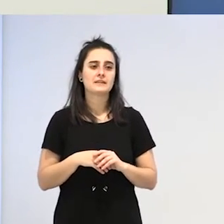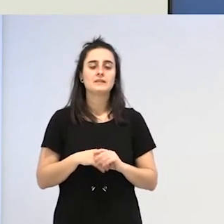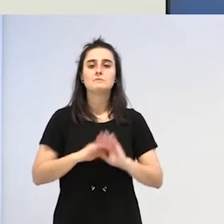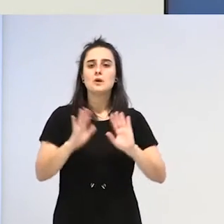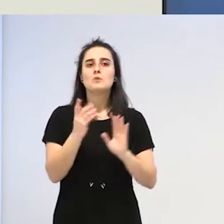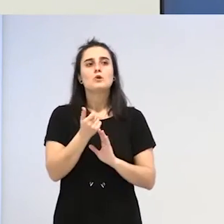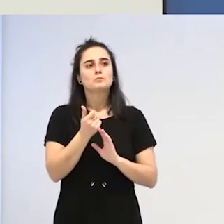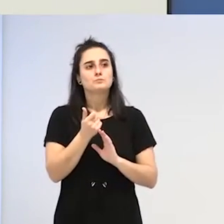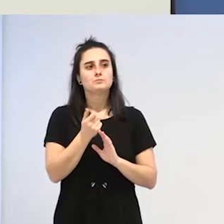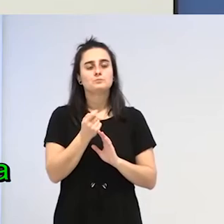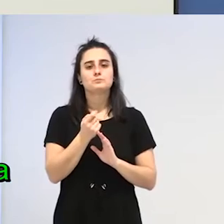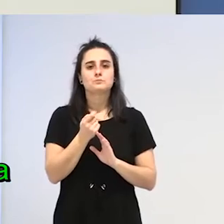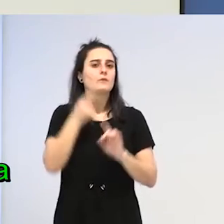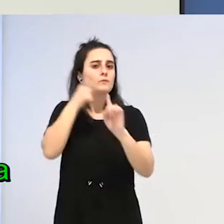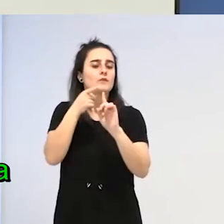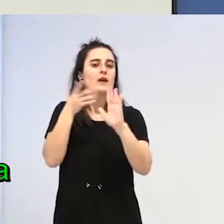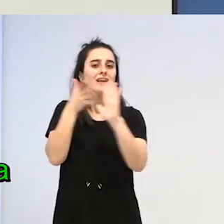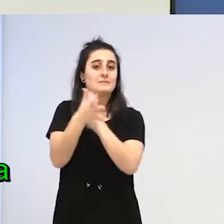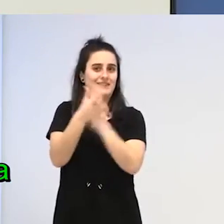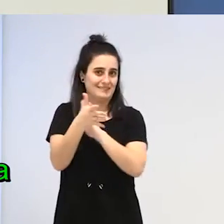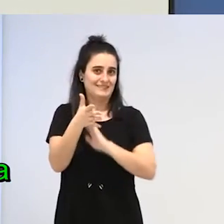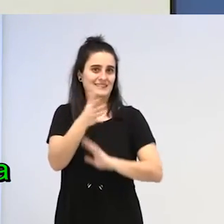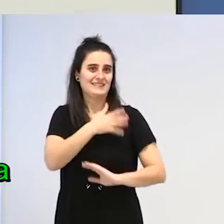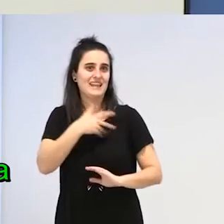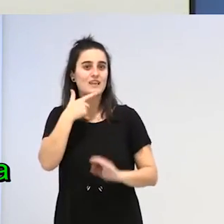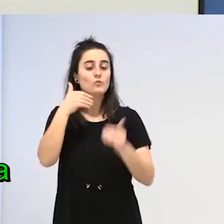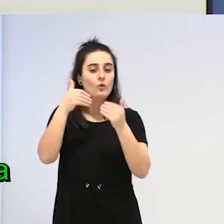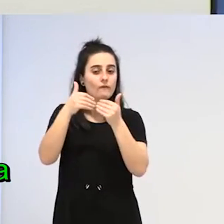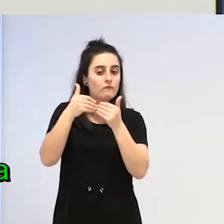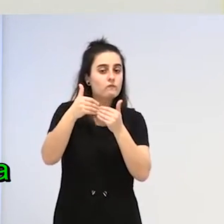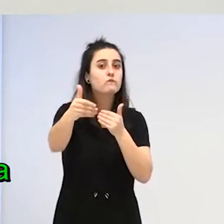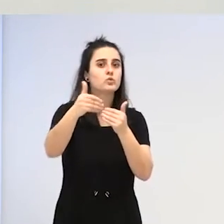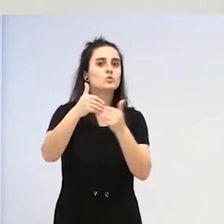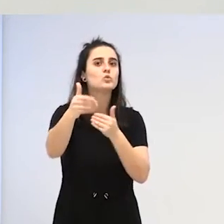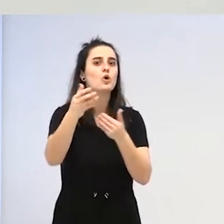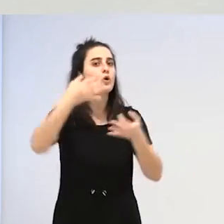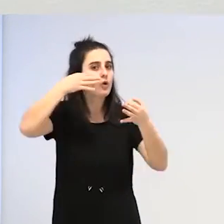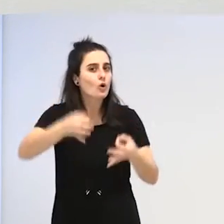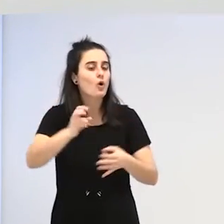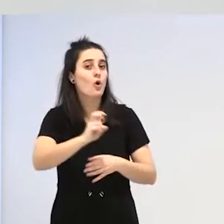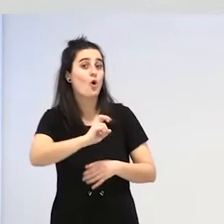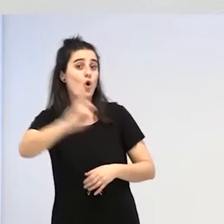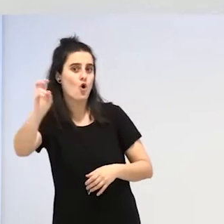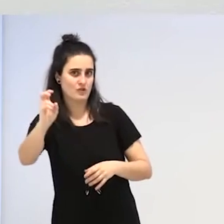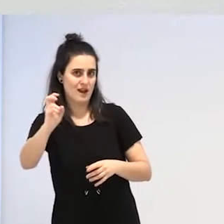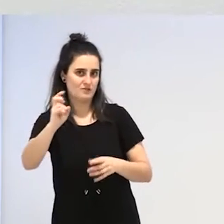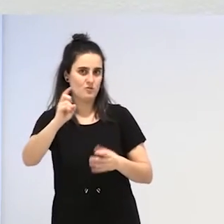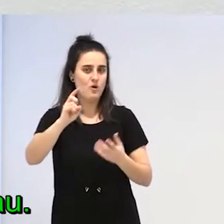modu bat esplikatzeko da zientziaren bidez etorkizuna edo ordezko errealitateak esploratzen duen